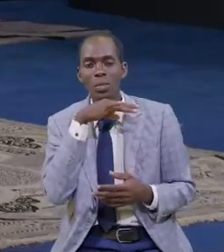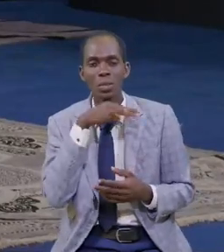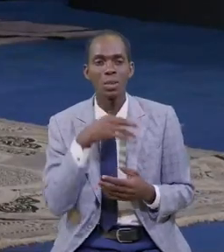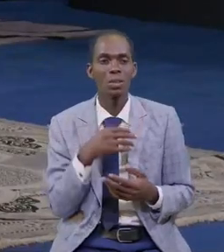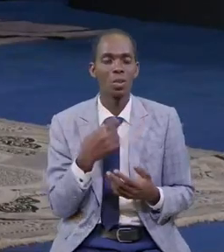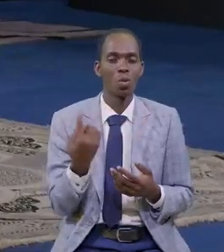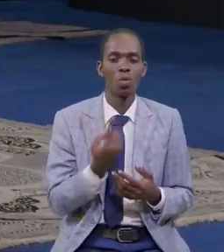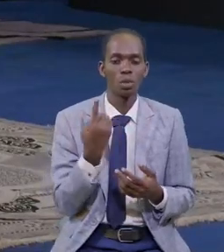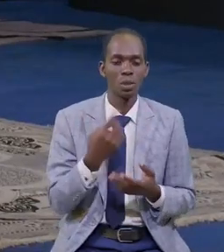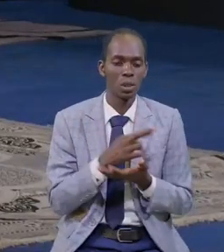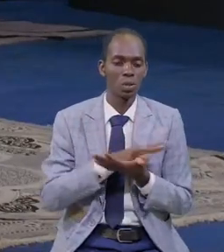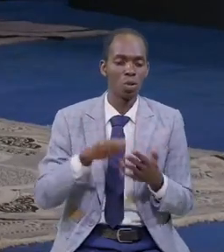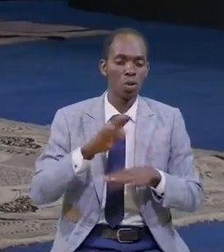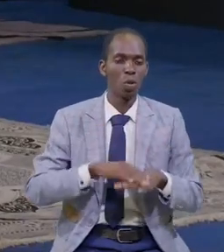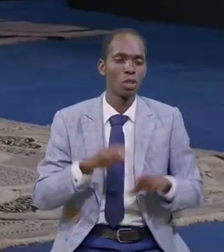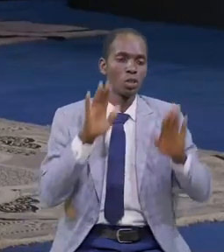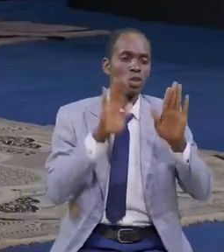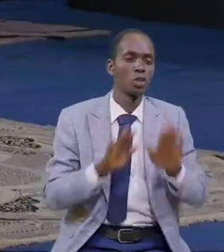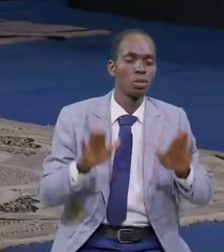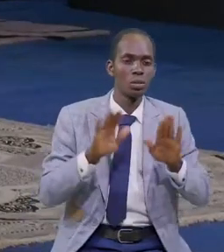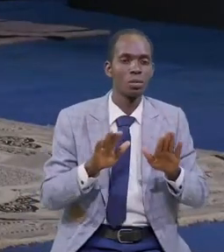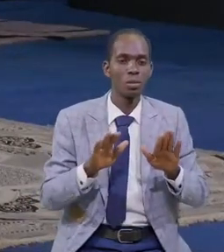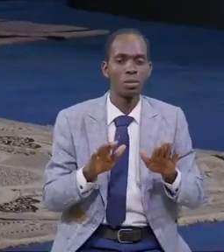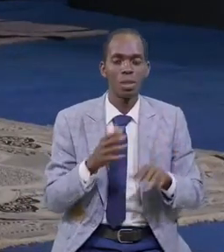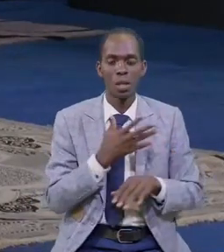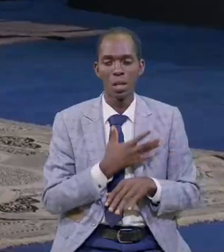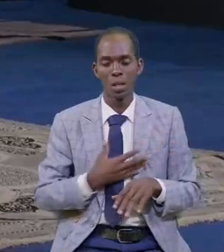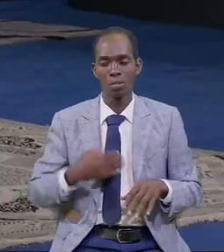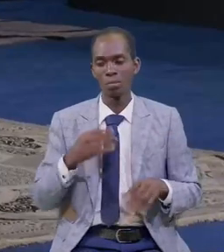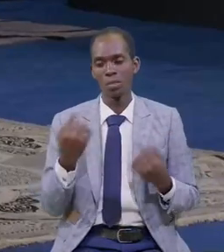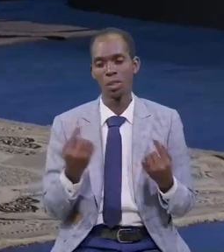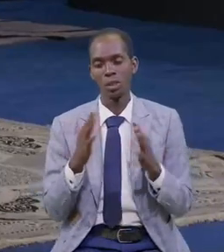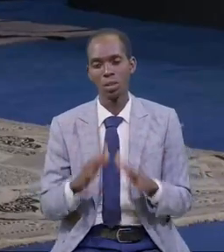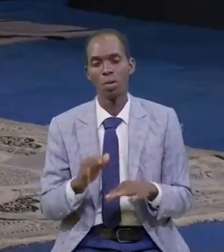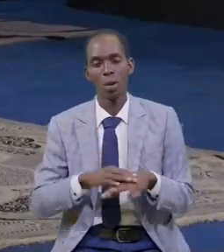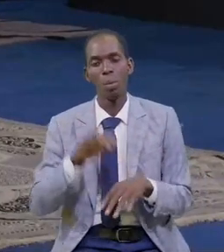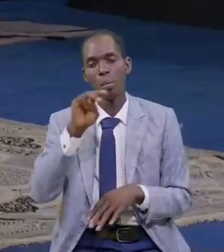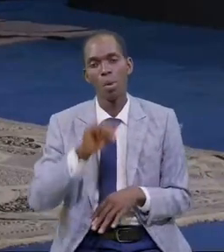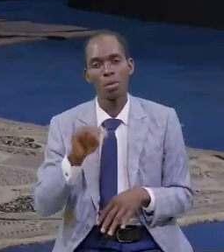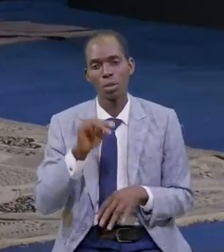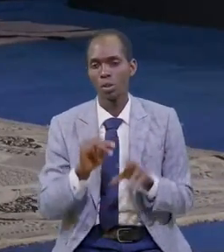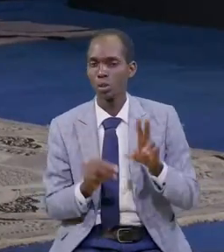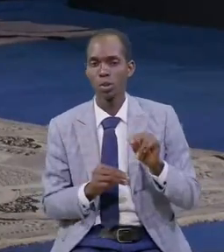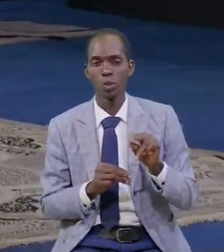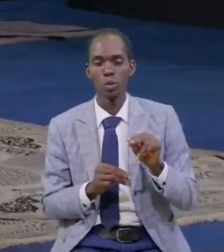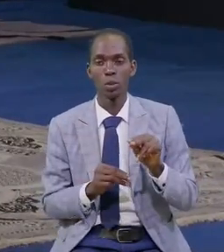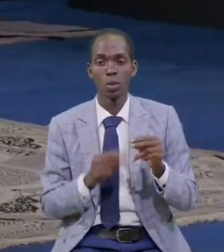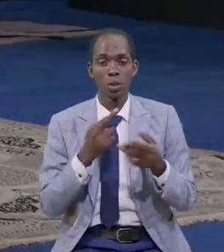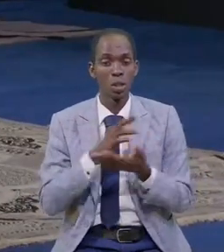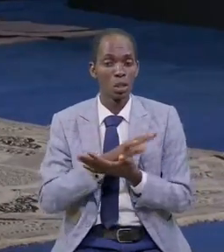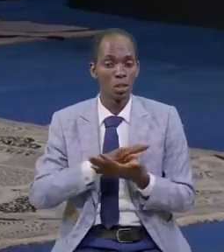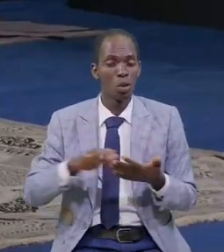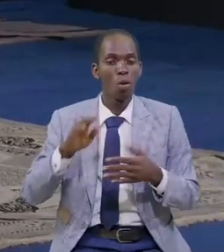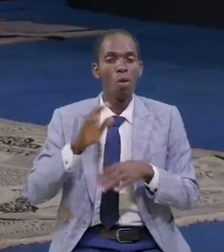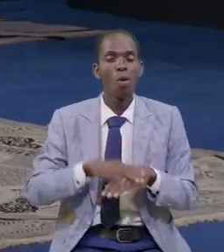intermittente la justice le lundi et l'injustice le mardi